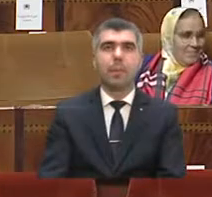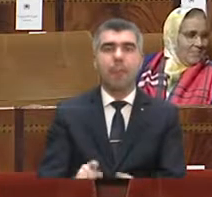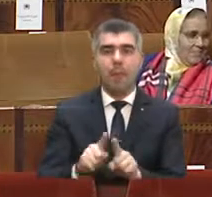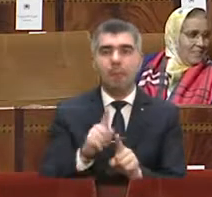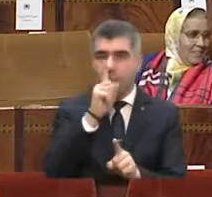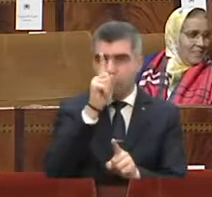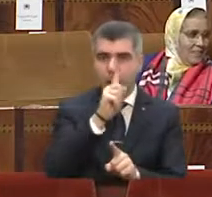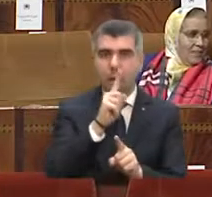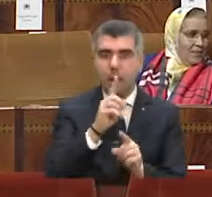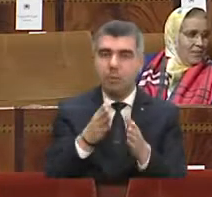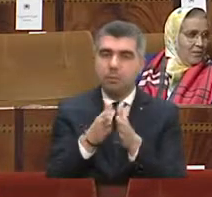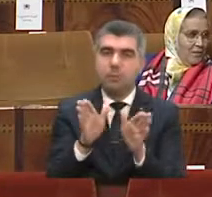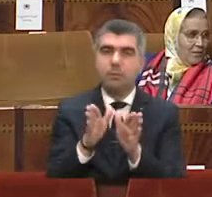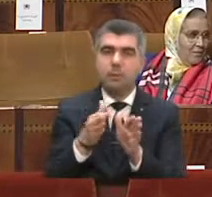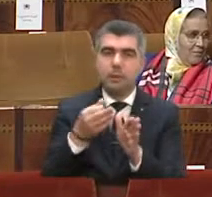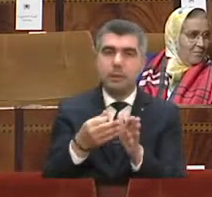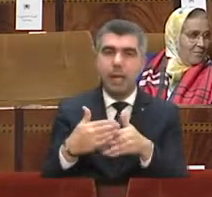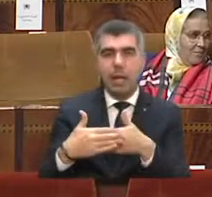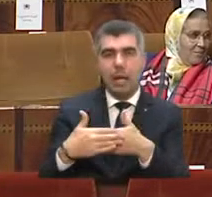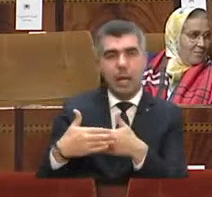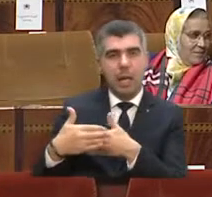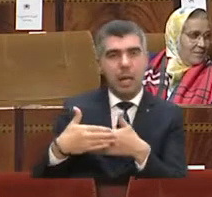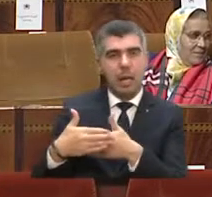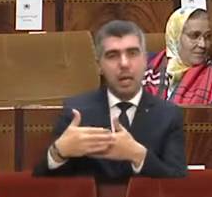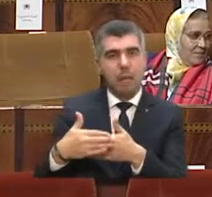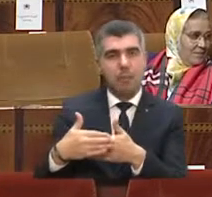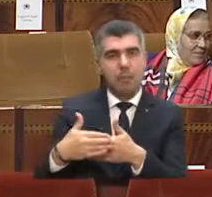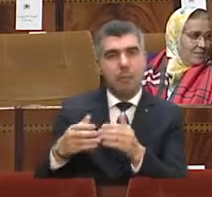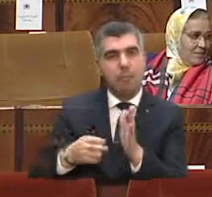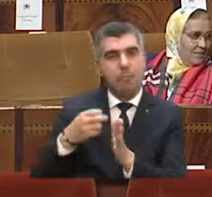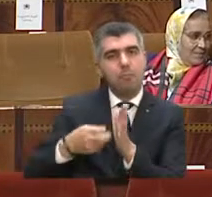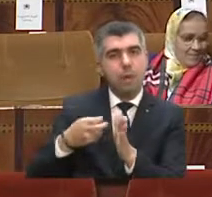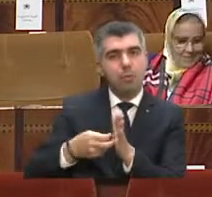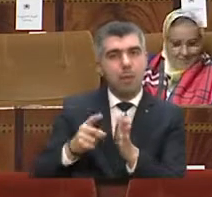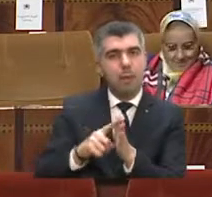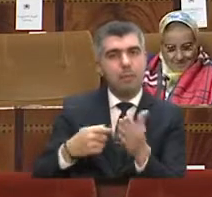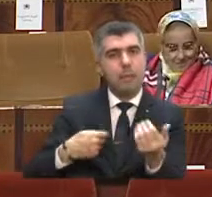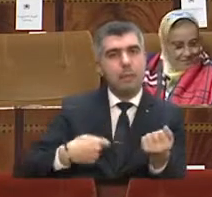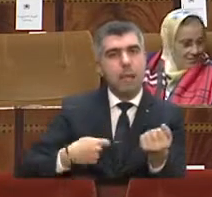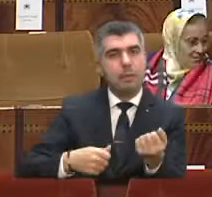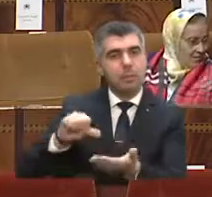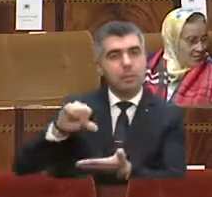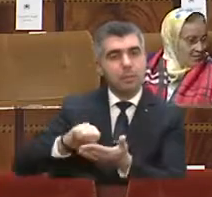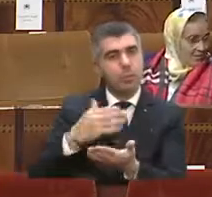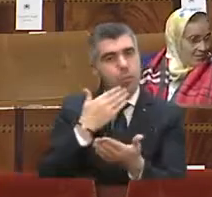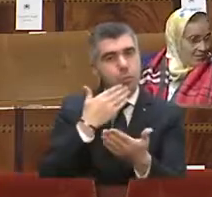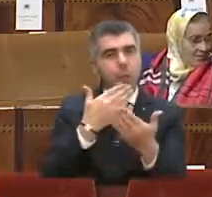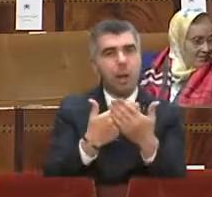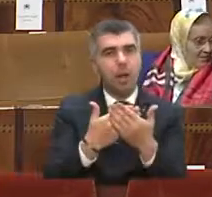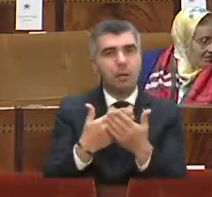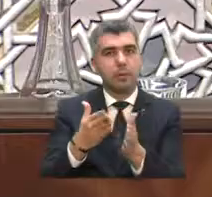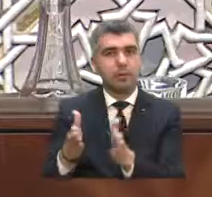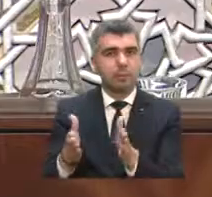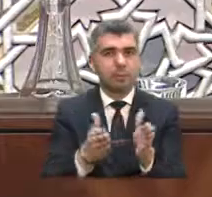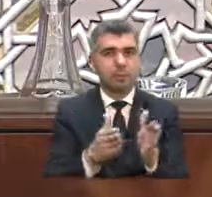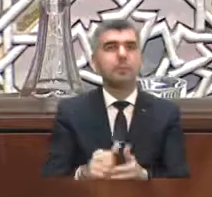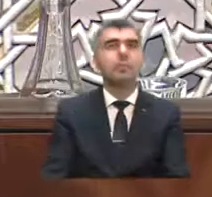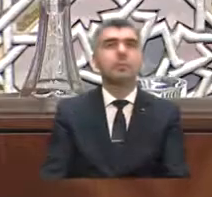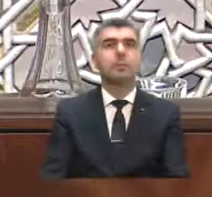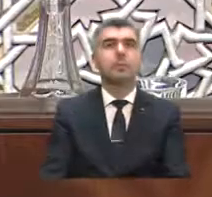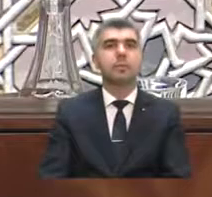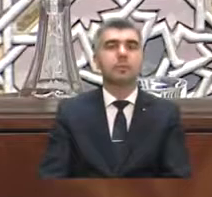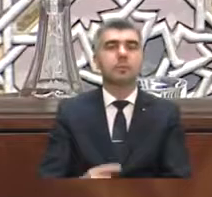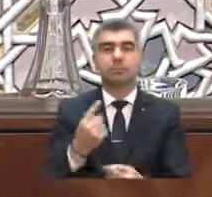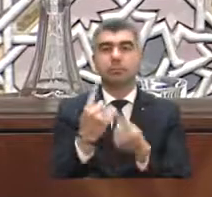غتخرج هذه محطات القطار الوجود الباقي المتبقية. شكرا جزيلا. شكرا سيد النائب. هل